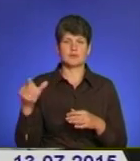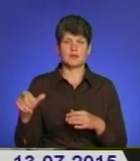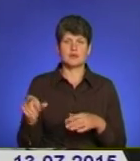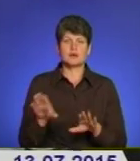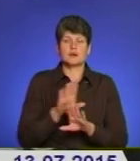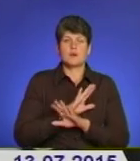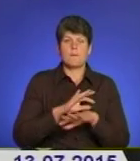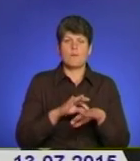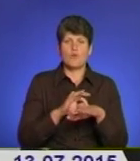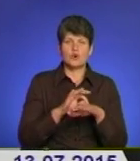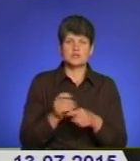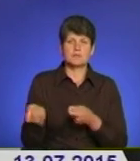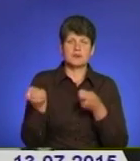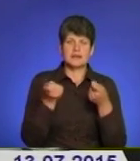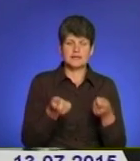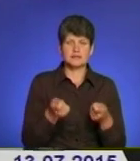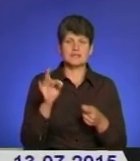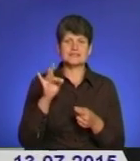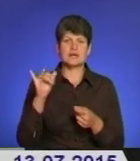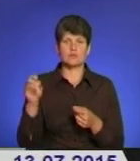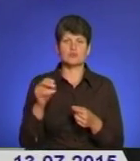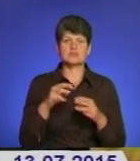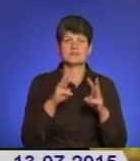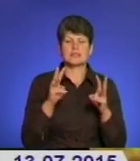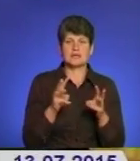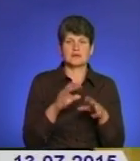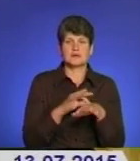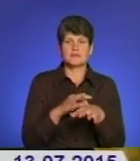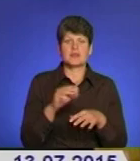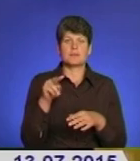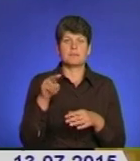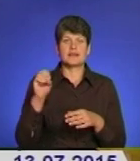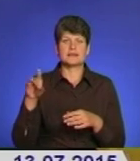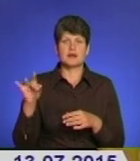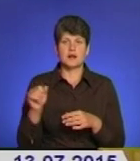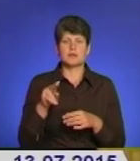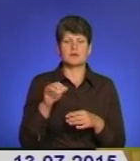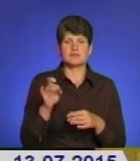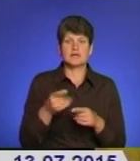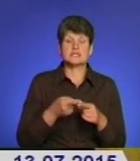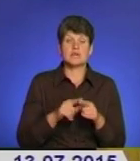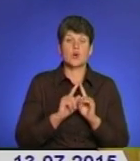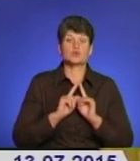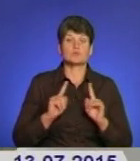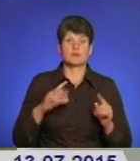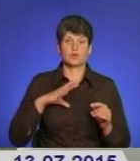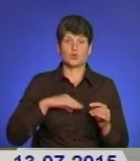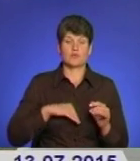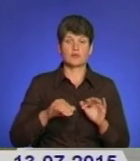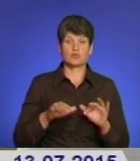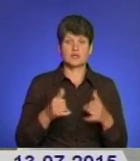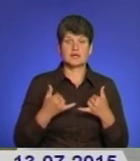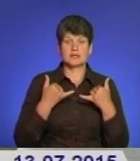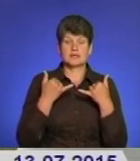святих апостолів передані з Риму на постійне перебування у церкві, яка має їхнє ім'я, особлива духовна подія для християн. Це